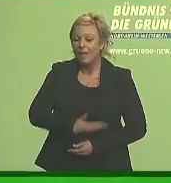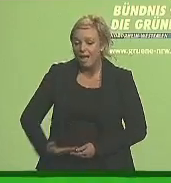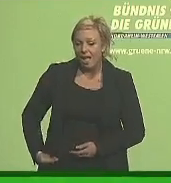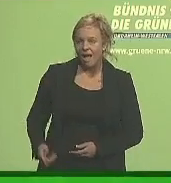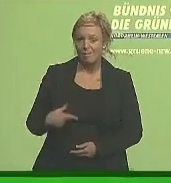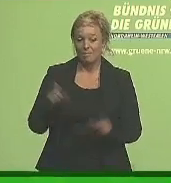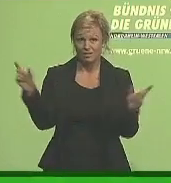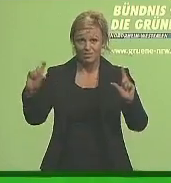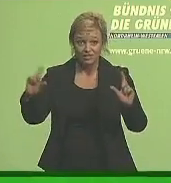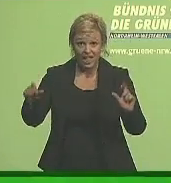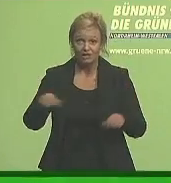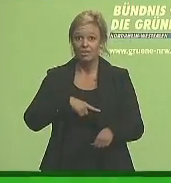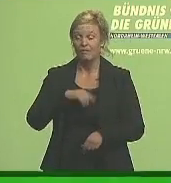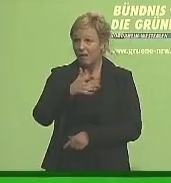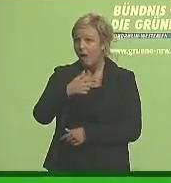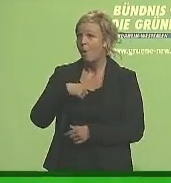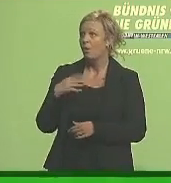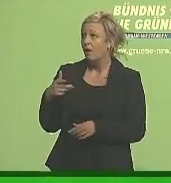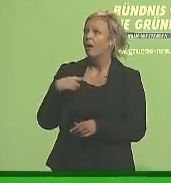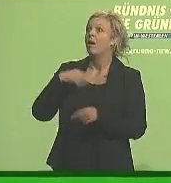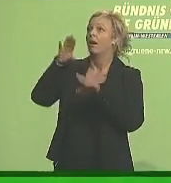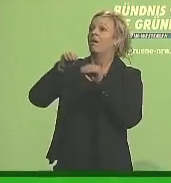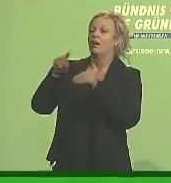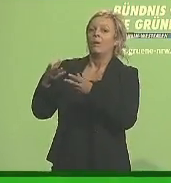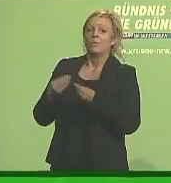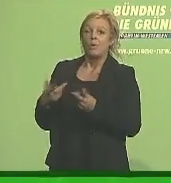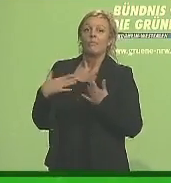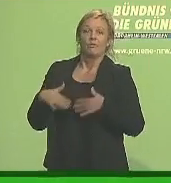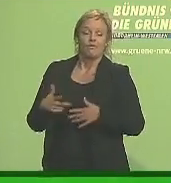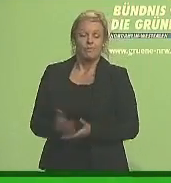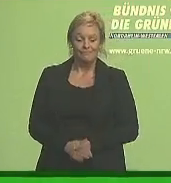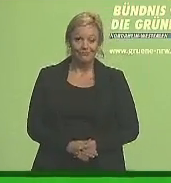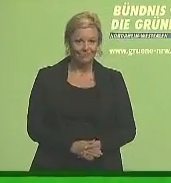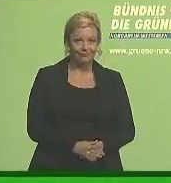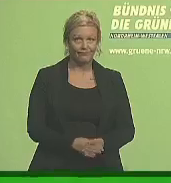unserer Gesellschaft auch tatsächlich etwas davon haben.